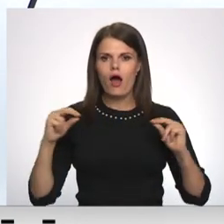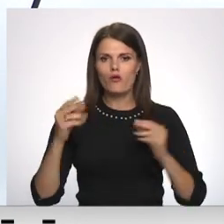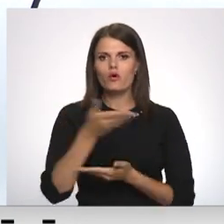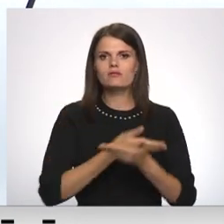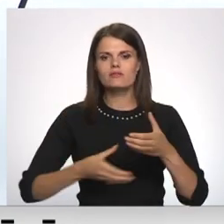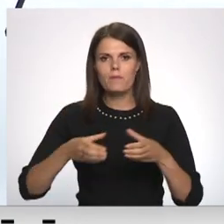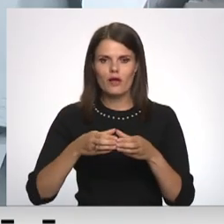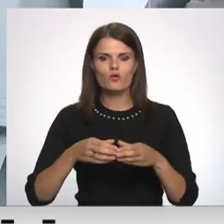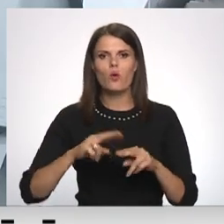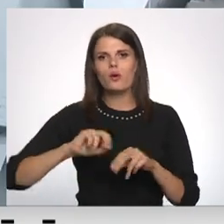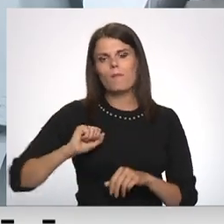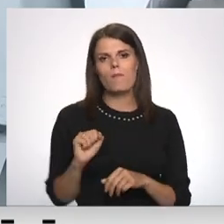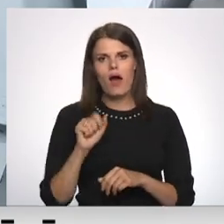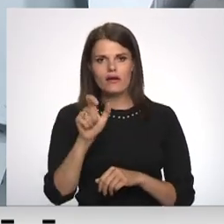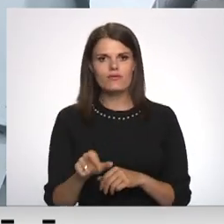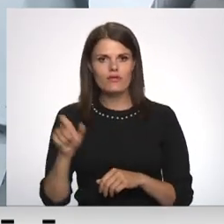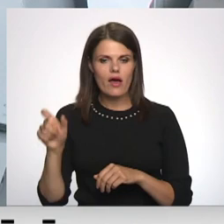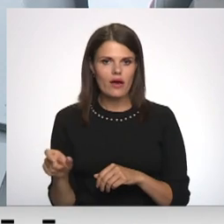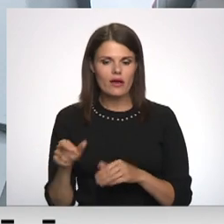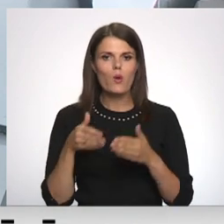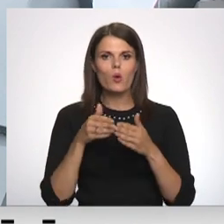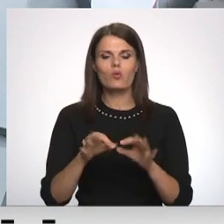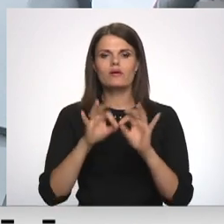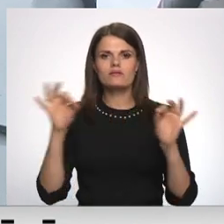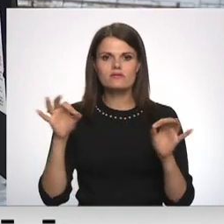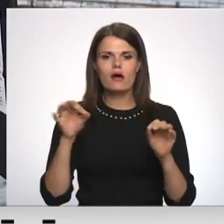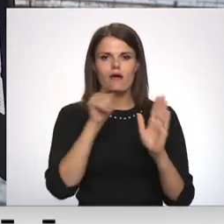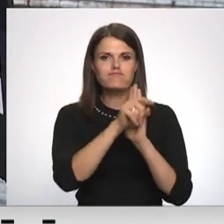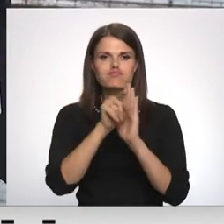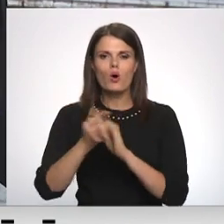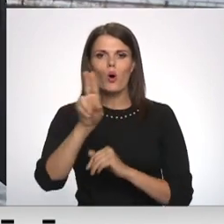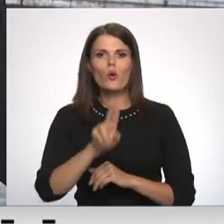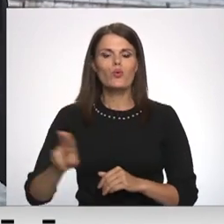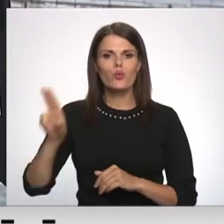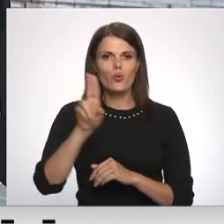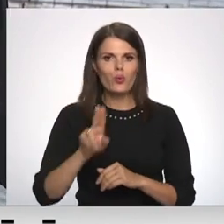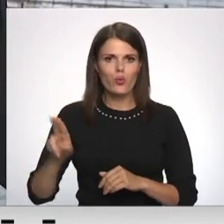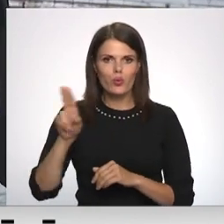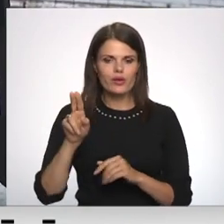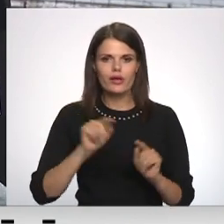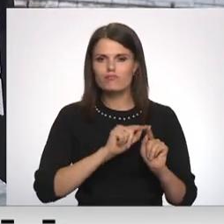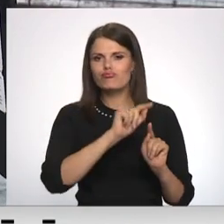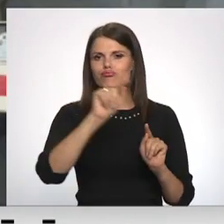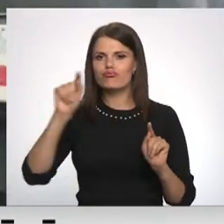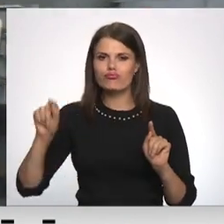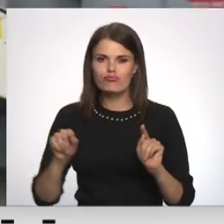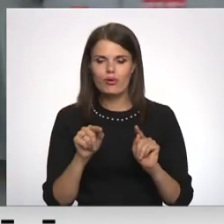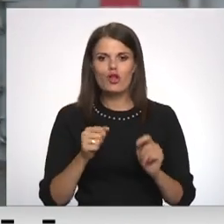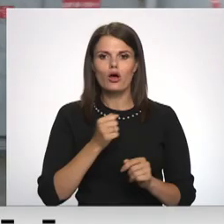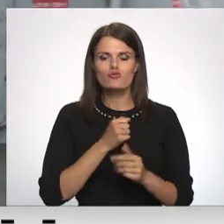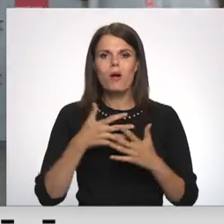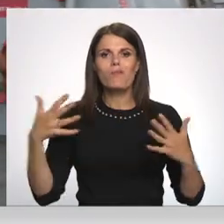sabiedrotajiem un partneriem. Kuģis patrulēšana sāka jūnijā, Atlantijas okeānā un Vidusjūrā. Diemžēl plašāka sabiedrība